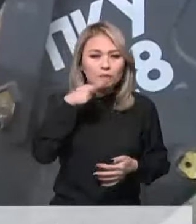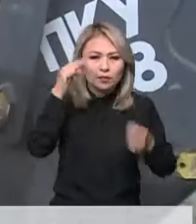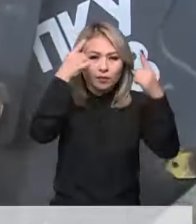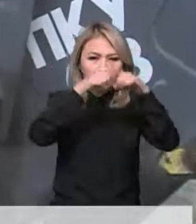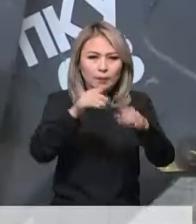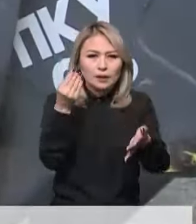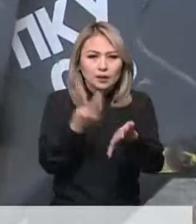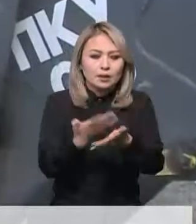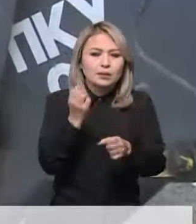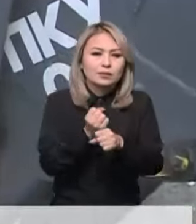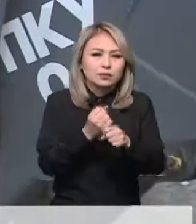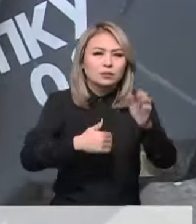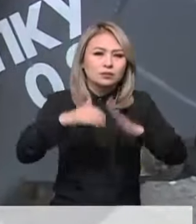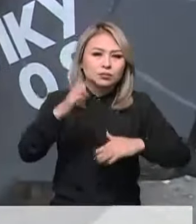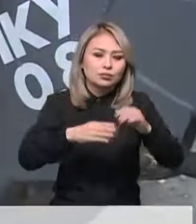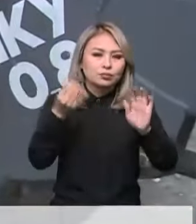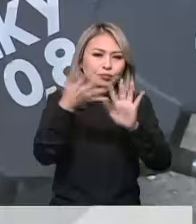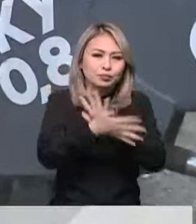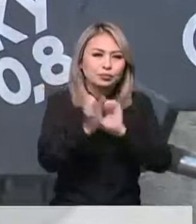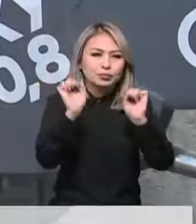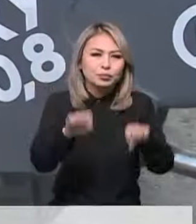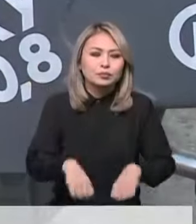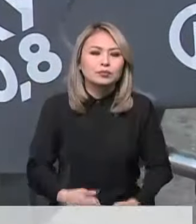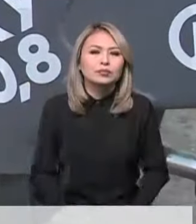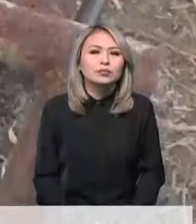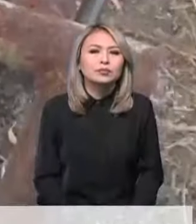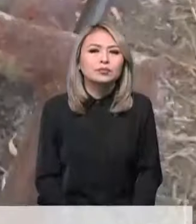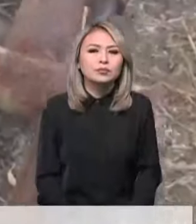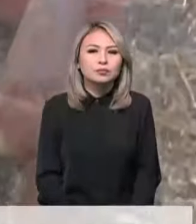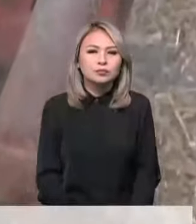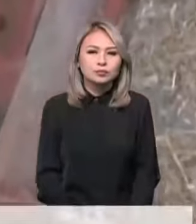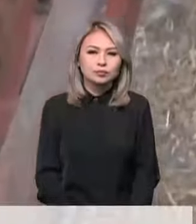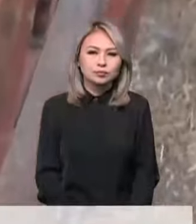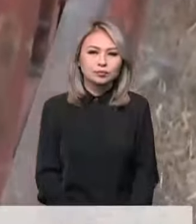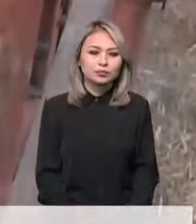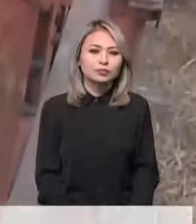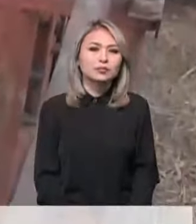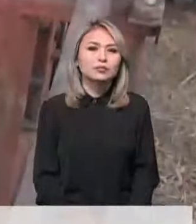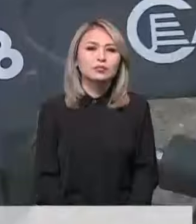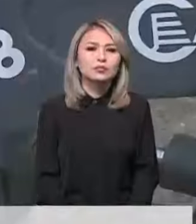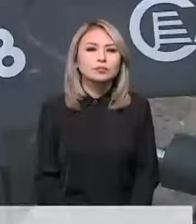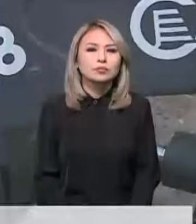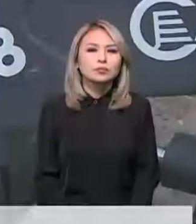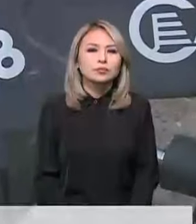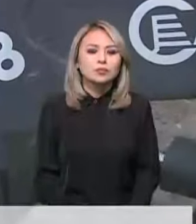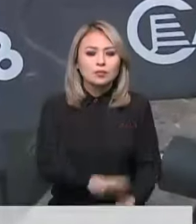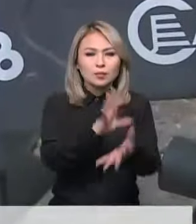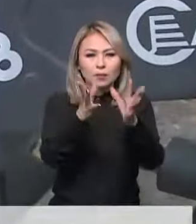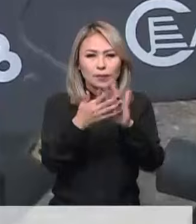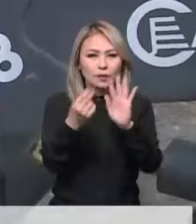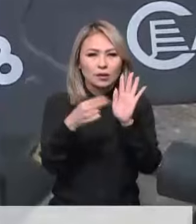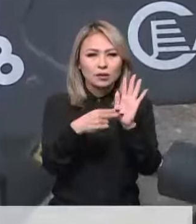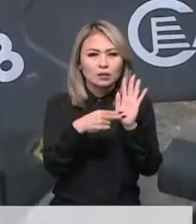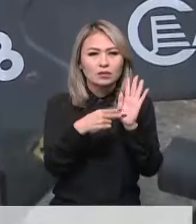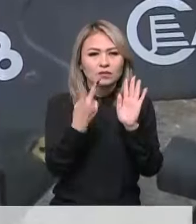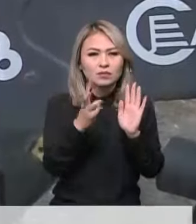техниканы қолдан жасап, артық шығыннан да құтылады. А вот эта вся навеска стоит 2 миллиона. Сколько вышло? А я всё с металлом варил,